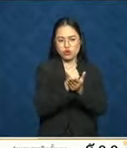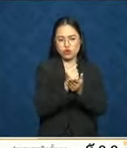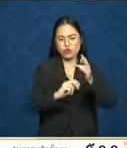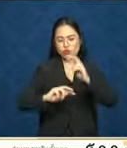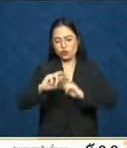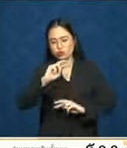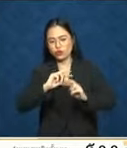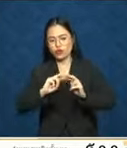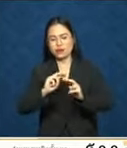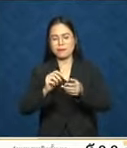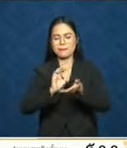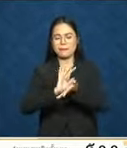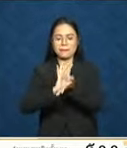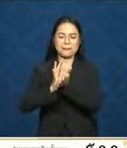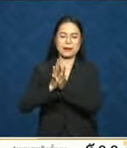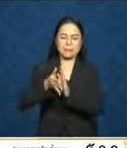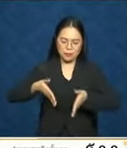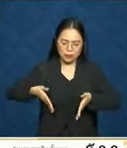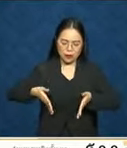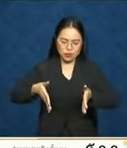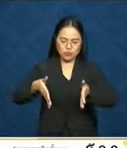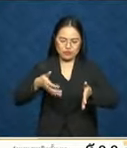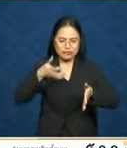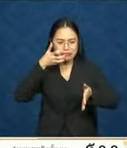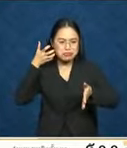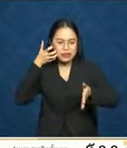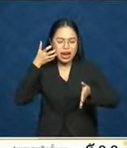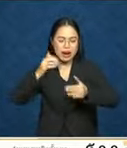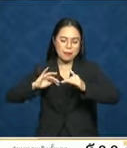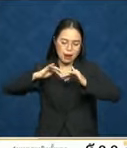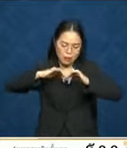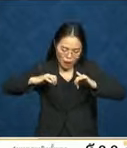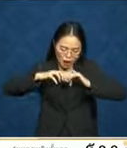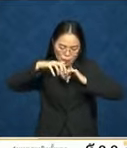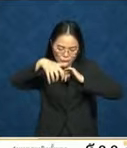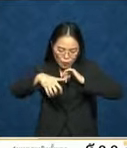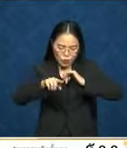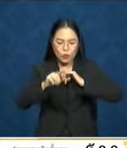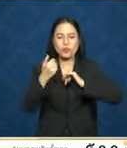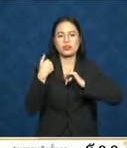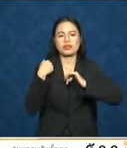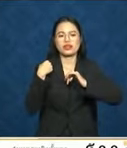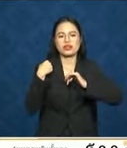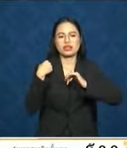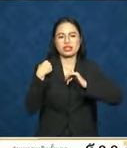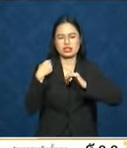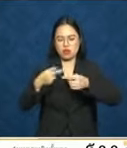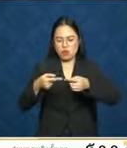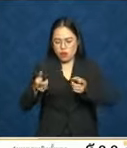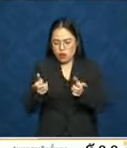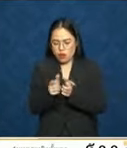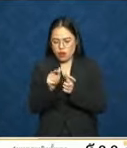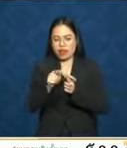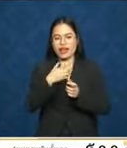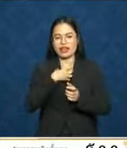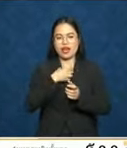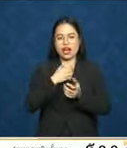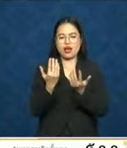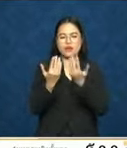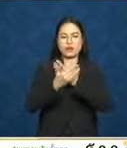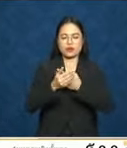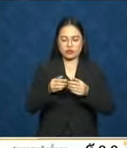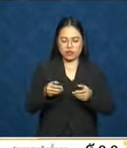ค่ะให้ช่วยมาปรับปรุงผิวจราจรนะคะเพราะว่าเป็นหลุมเป็นบ่ออยู่หลายจุดค่ะแล้วก็ขอให้ช่วยขยายช่องทางจราจร